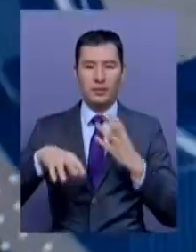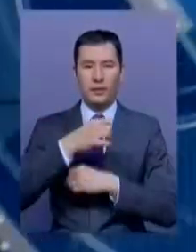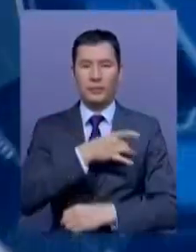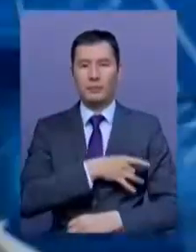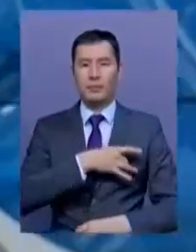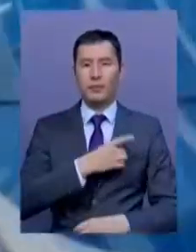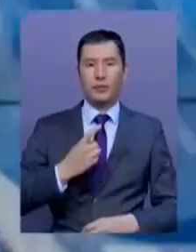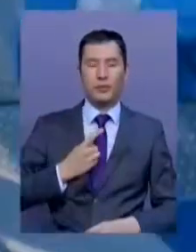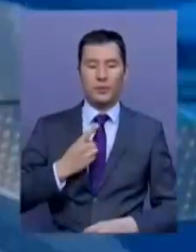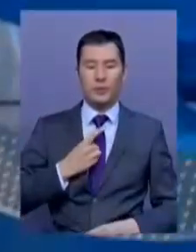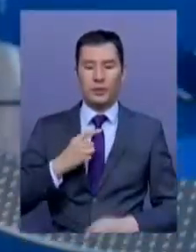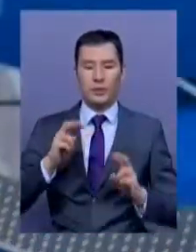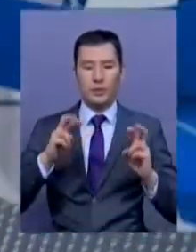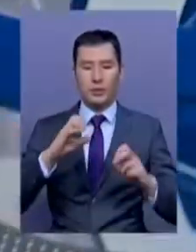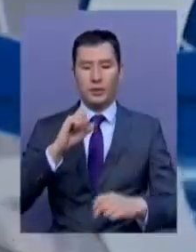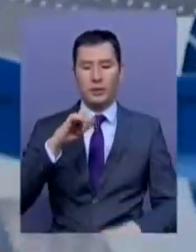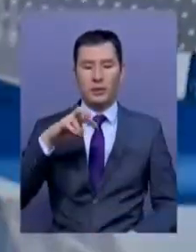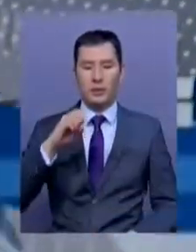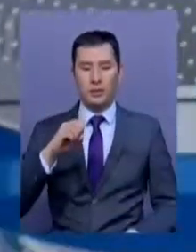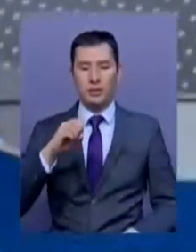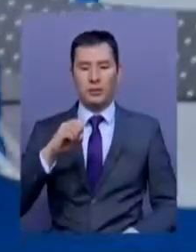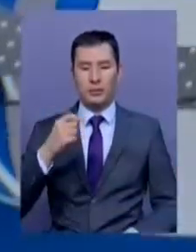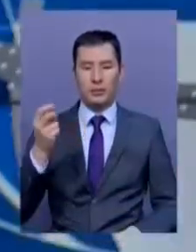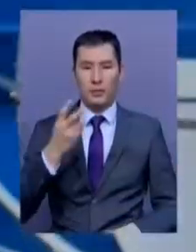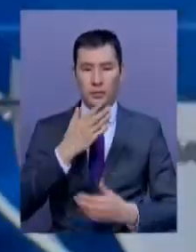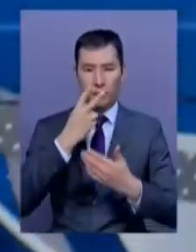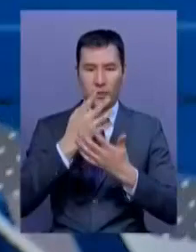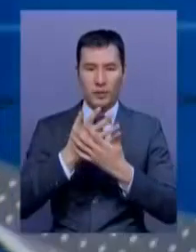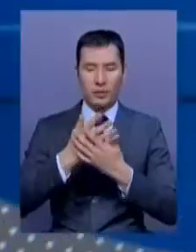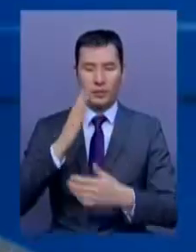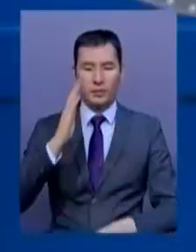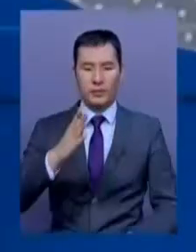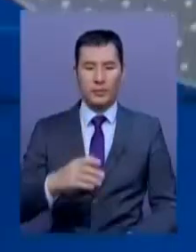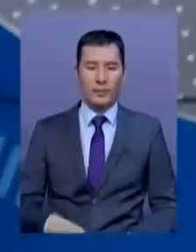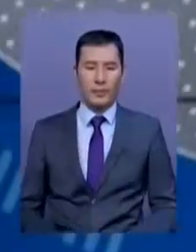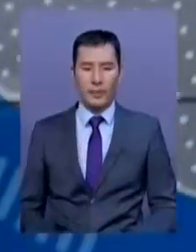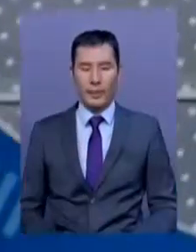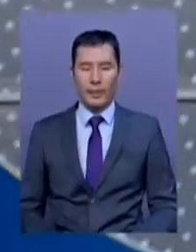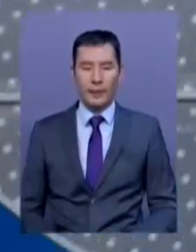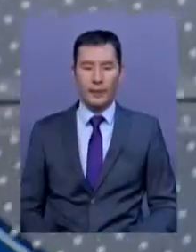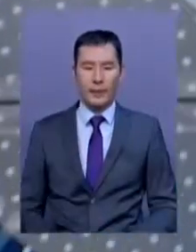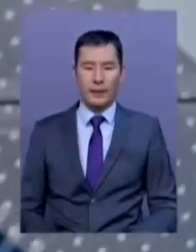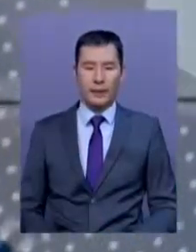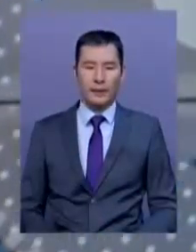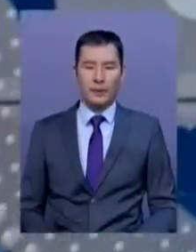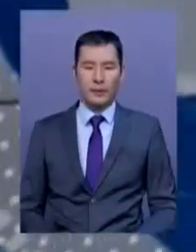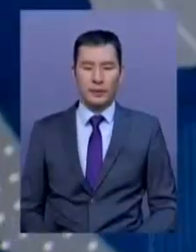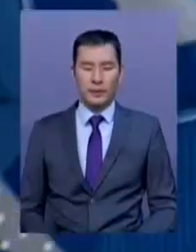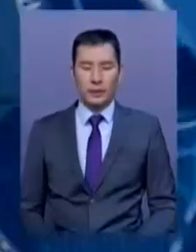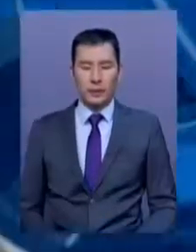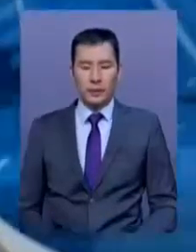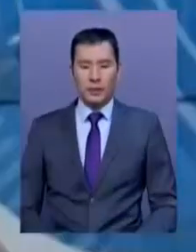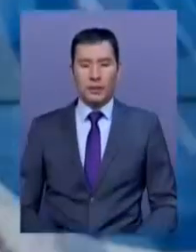ықыласына бөленген Сәуле ғұмыр бағдарламасы да биыл көрерменді тың бастамалармен қуантпақ. Үшінші маусымда өнерсүйер